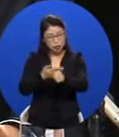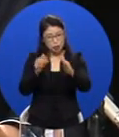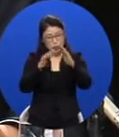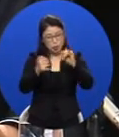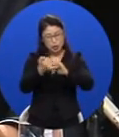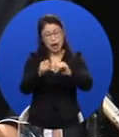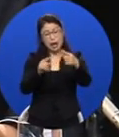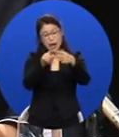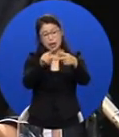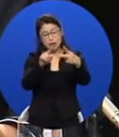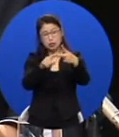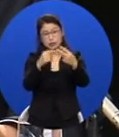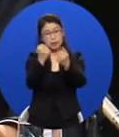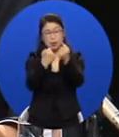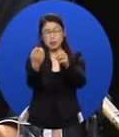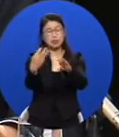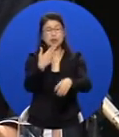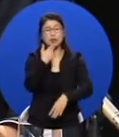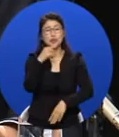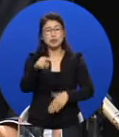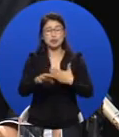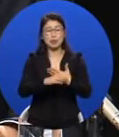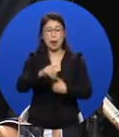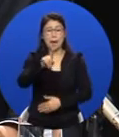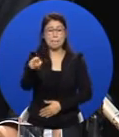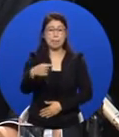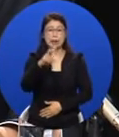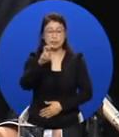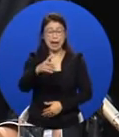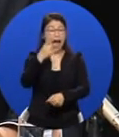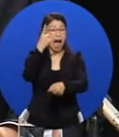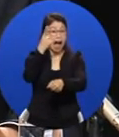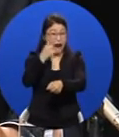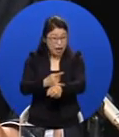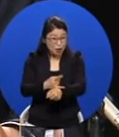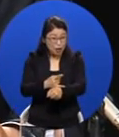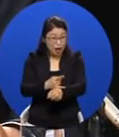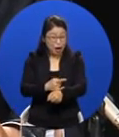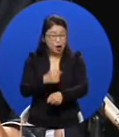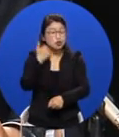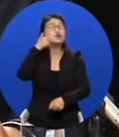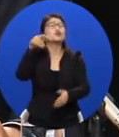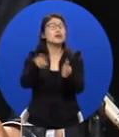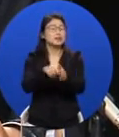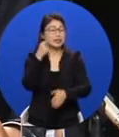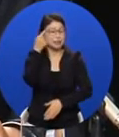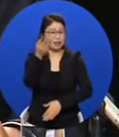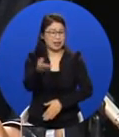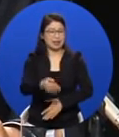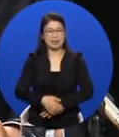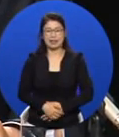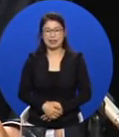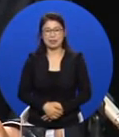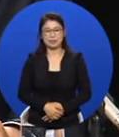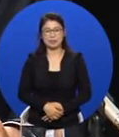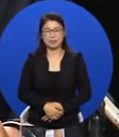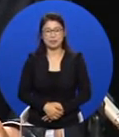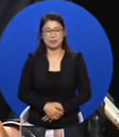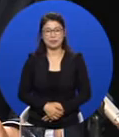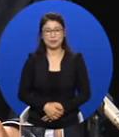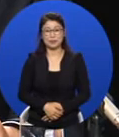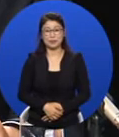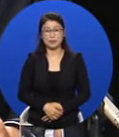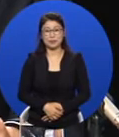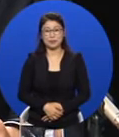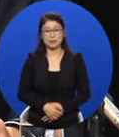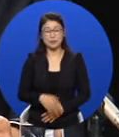대해서 설명 못해요. 예. 그럼 120가지를 할 거다. 예. 어느 유권자가 믿겠습니까? 예. 저는 잠깐만요. 잠깐만.